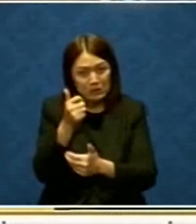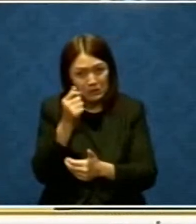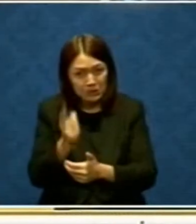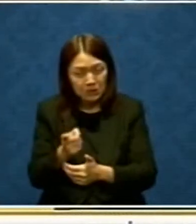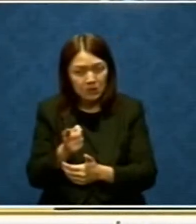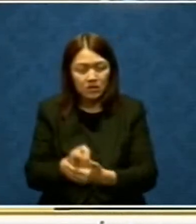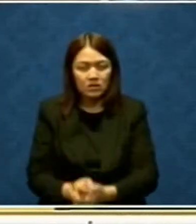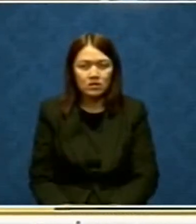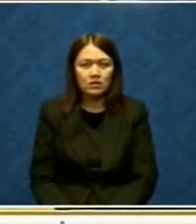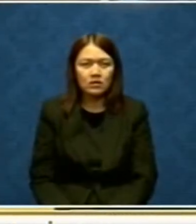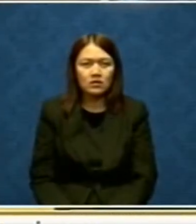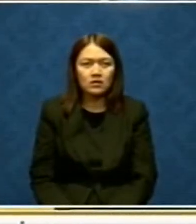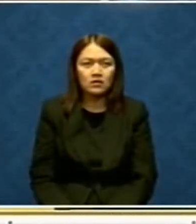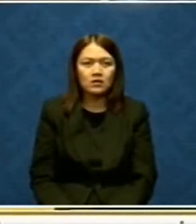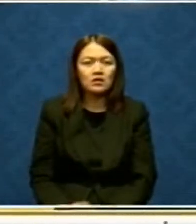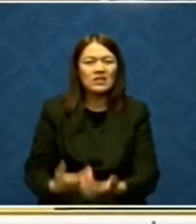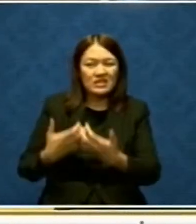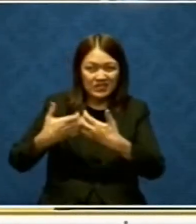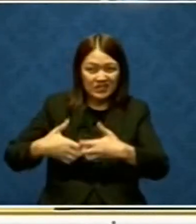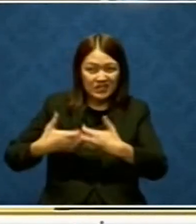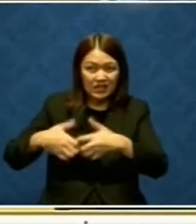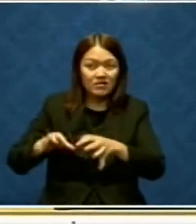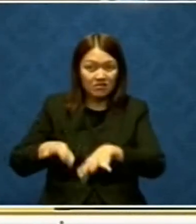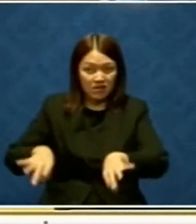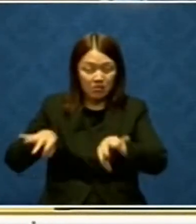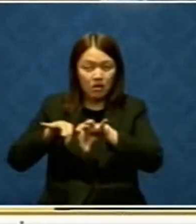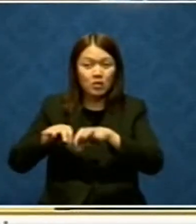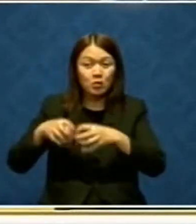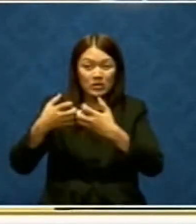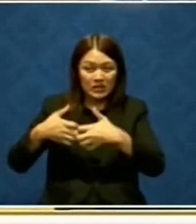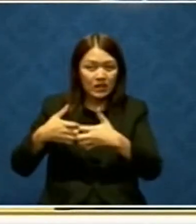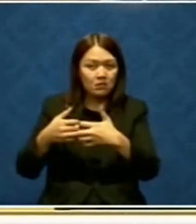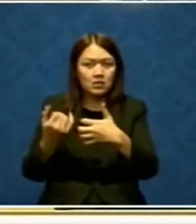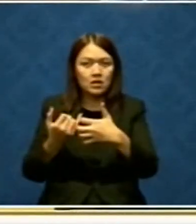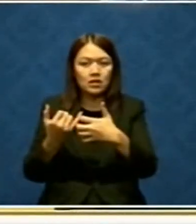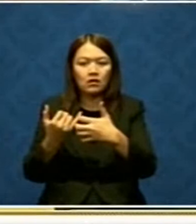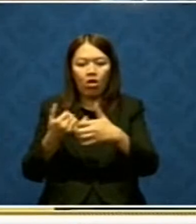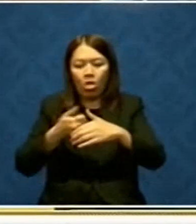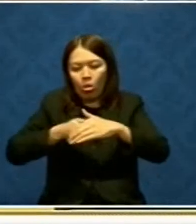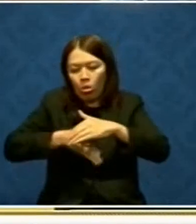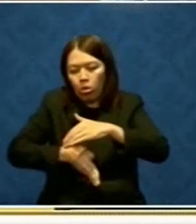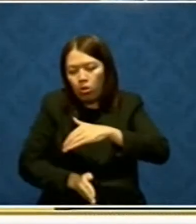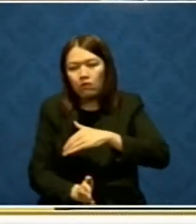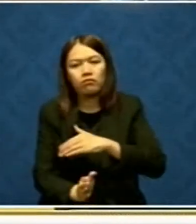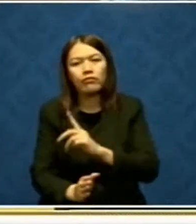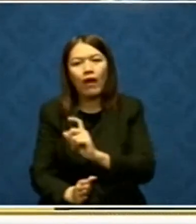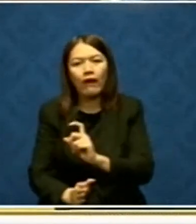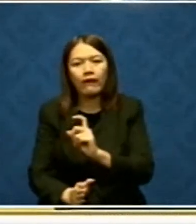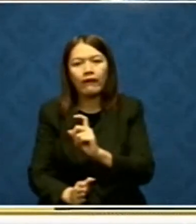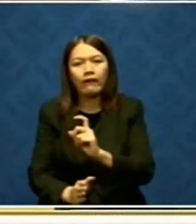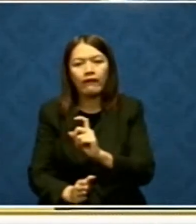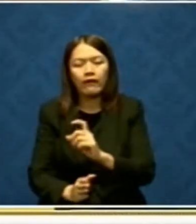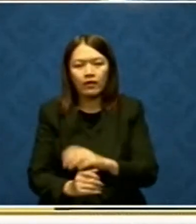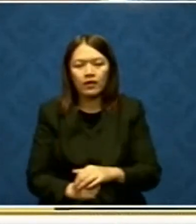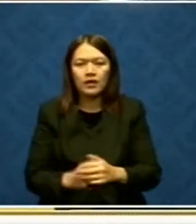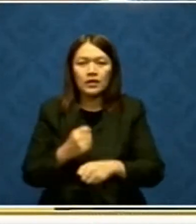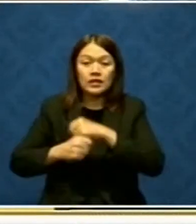ใครบอกเครื่องยนต์ไม่สำคัญนะครับท่านประธานเครื่องยนต์ถ้ามันผิดพลาดเนี่ยมันมีคนตายนะครับเมื่อประมาณเกือบ10ปีก่อนครับ